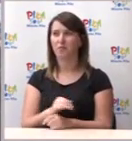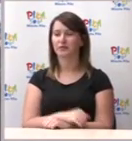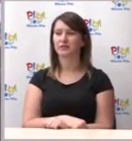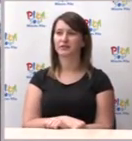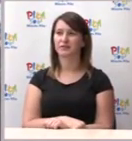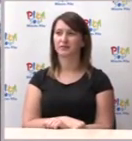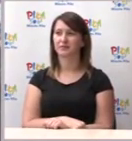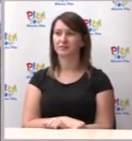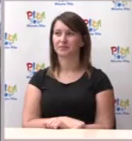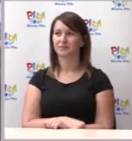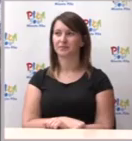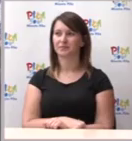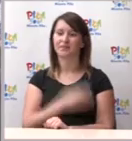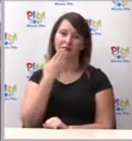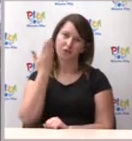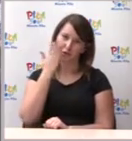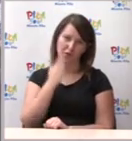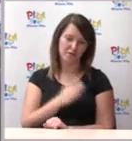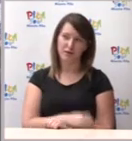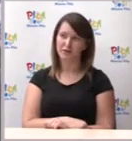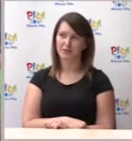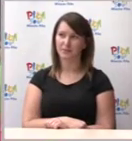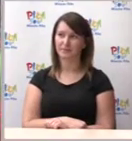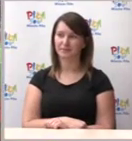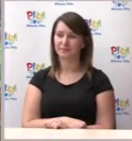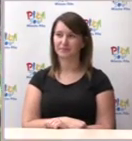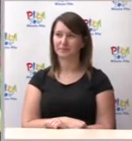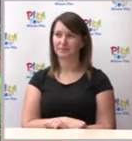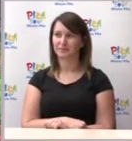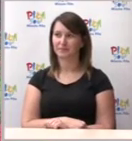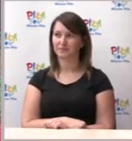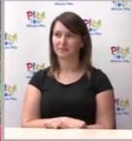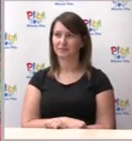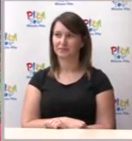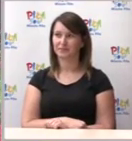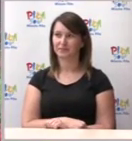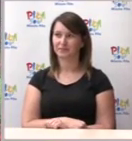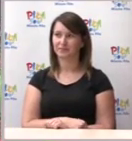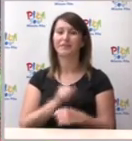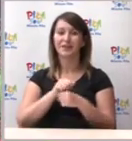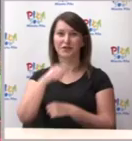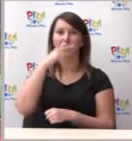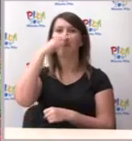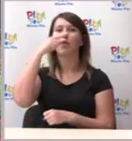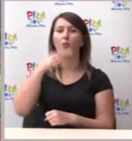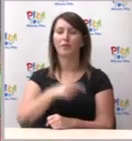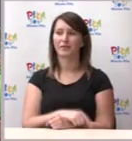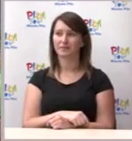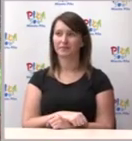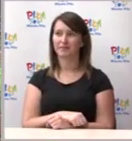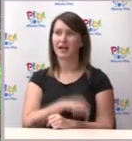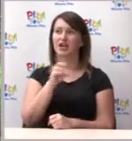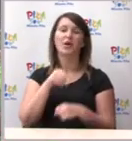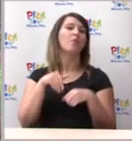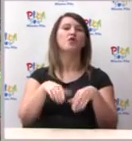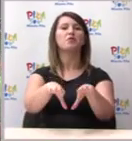pomoc trwa do dzisiaj. Także dziękuję wszystkim i za to wyróżnienie. Jesteśmy no, dumni, że możemy to przyjąć od Państwa,